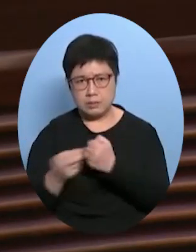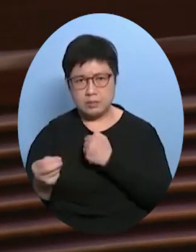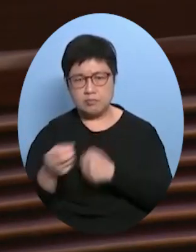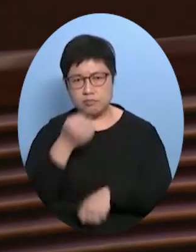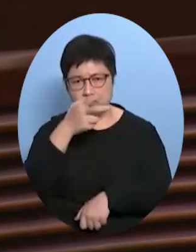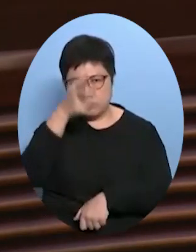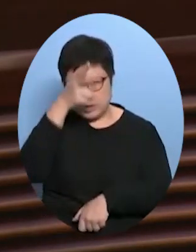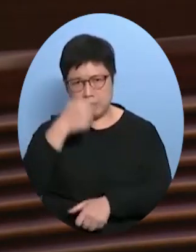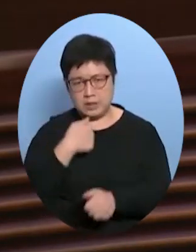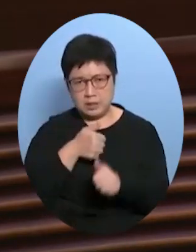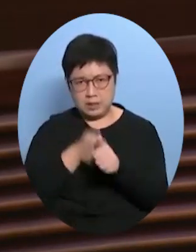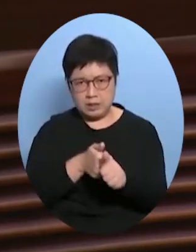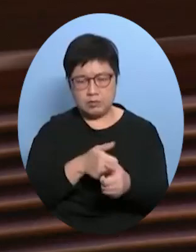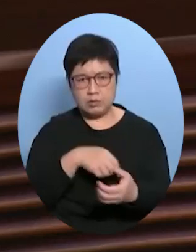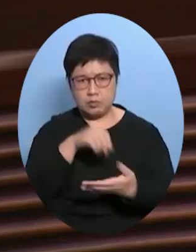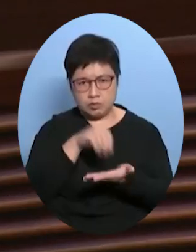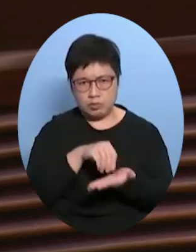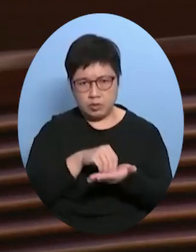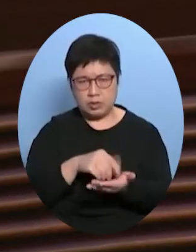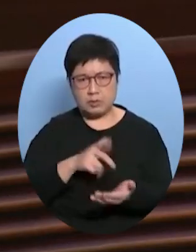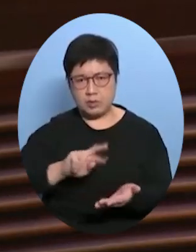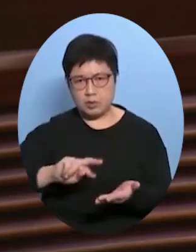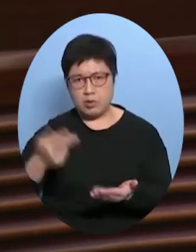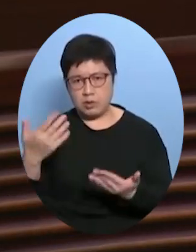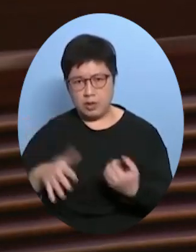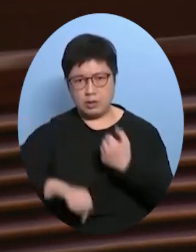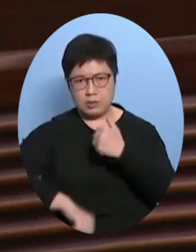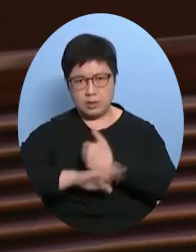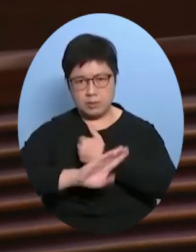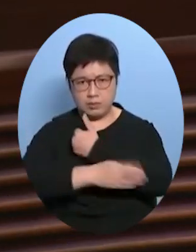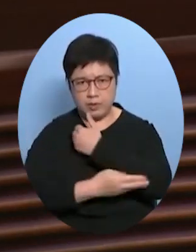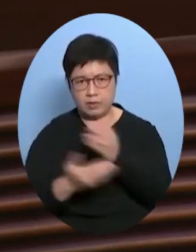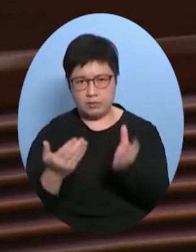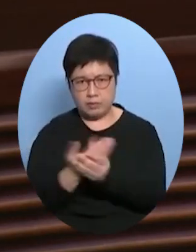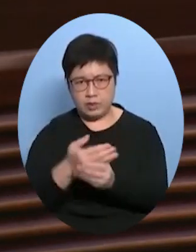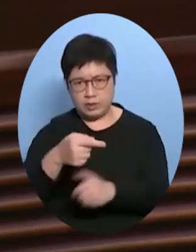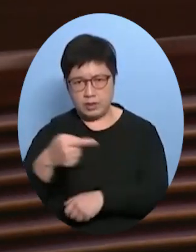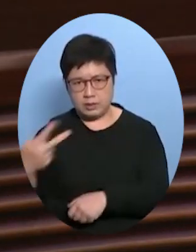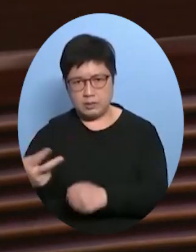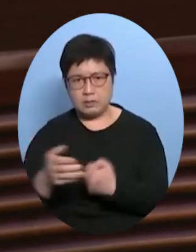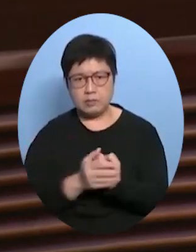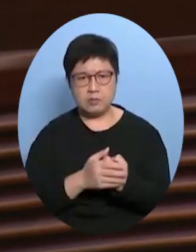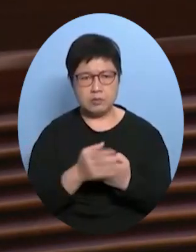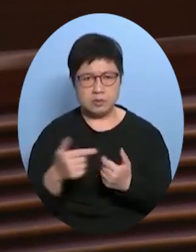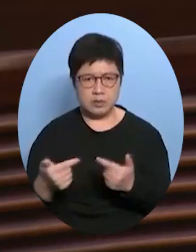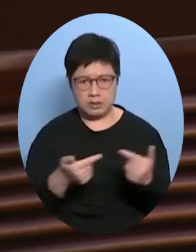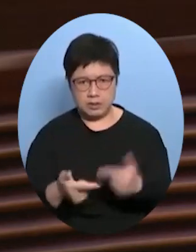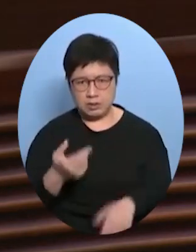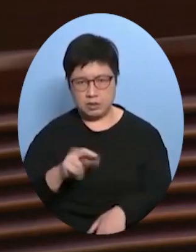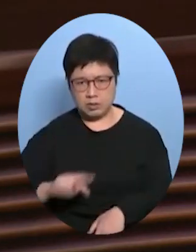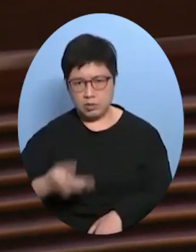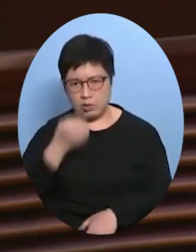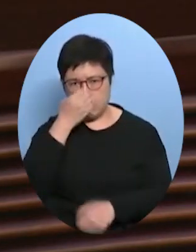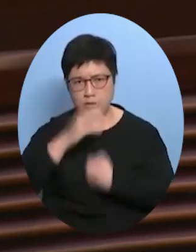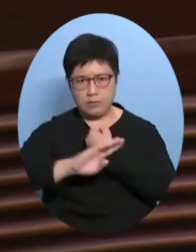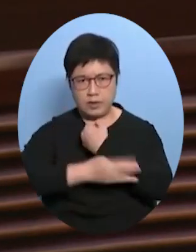府應當依照決定和修改後的《基本法》附件一和附件二，修改本地有關法律，依